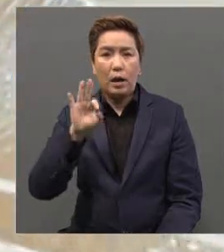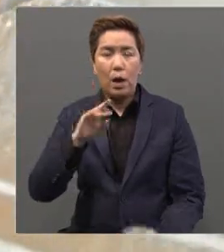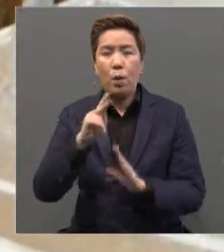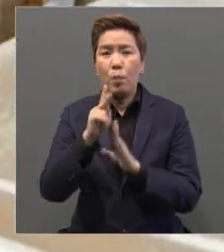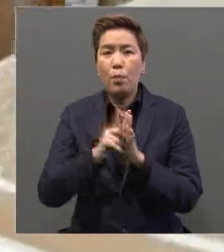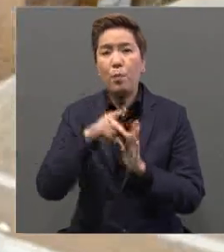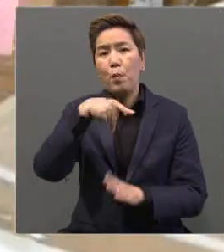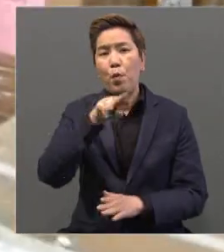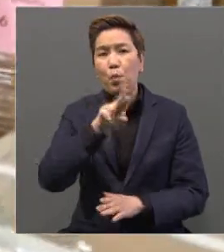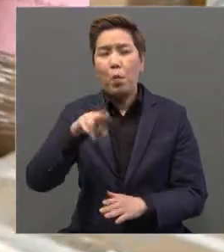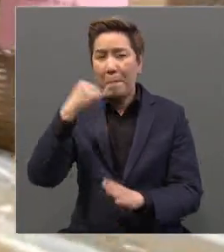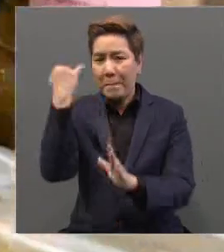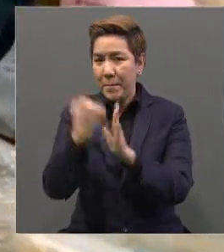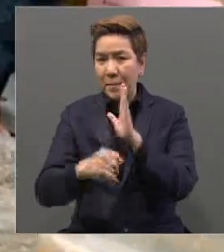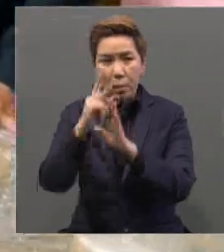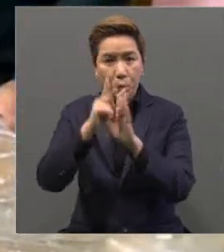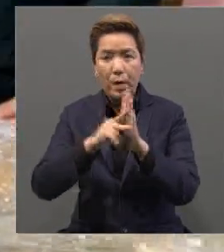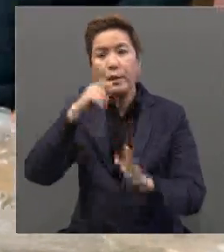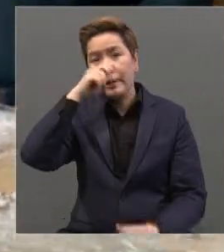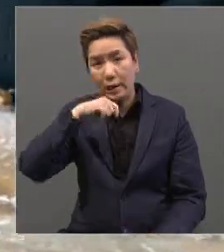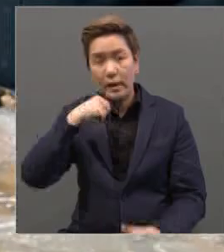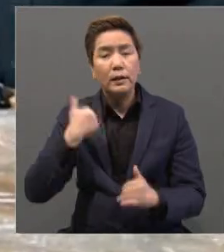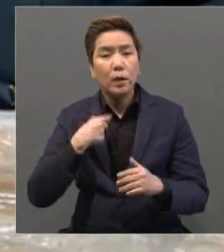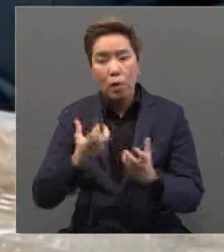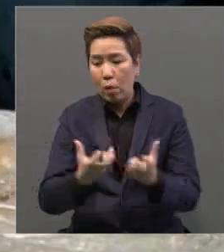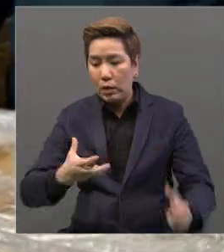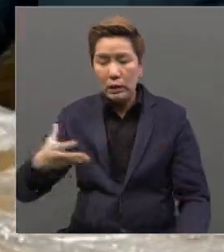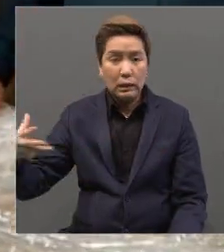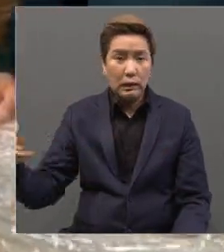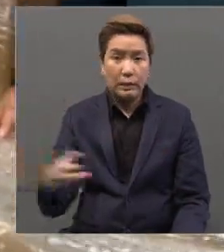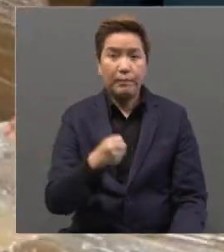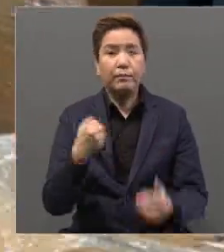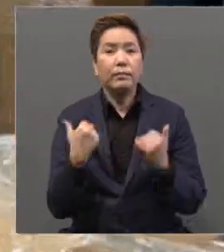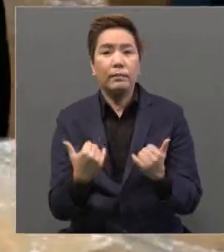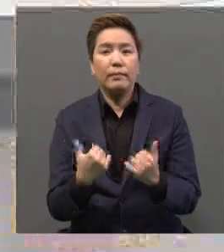ฉะนั้นก็คือผิดกฎหมายนั่นเองค่ะก็ถือว่าตรวจยึดล็อตใหญ่เลยนะคะ